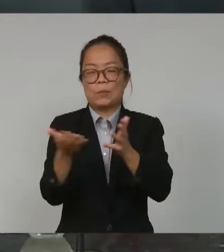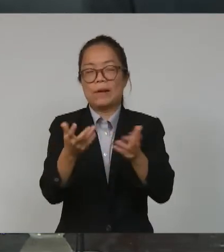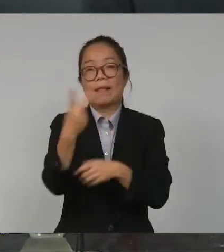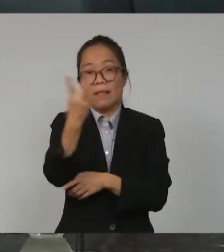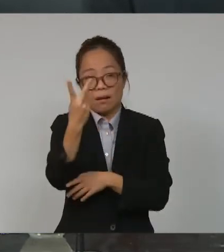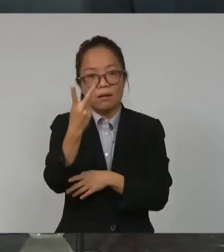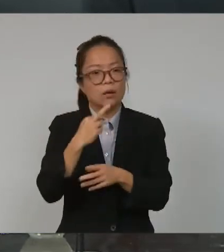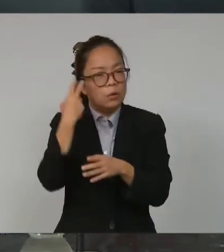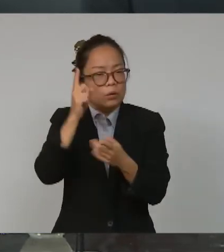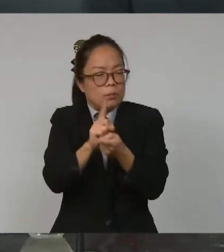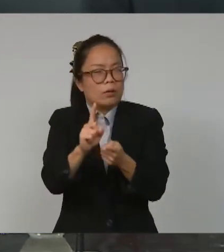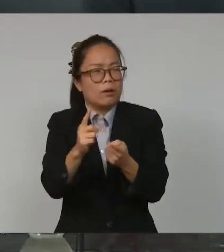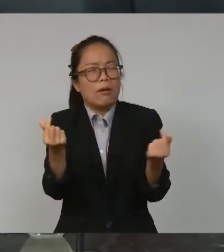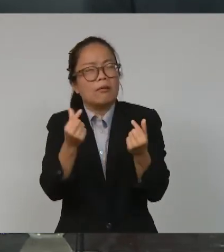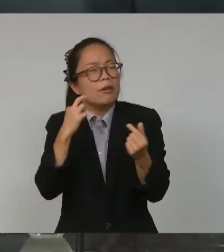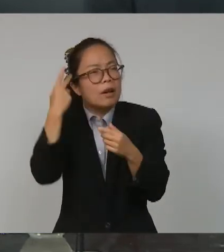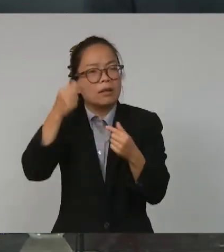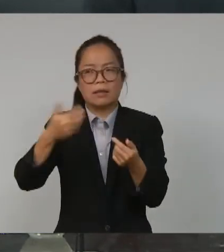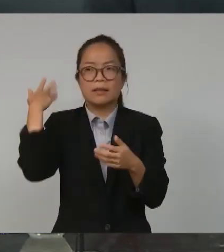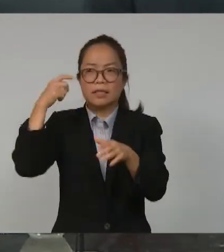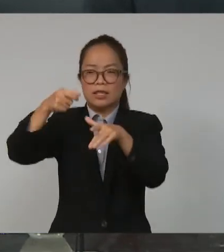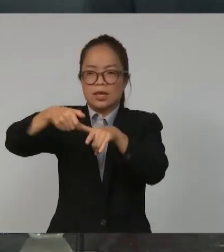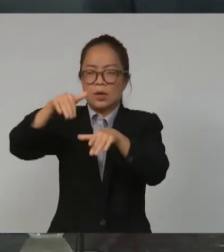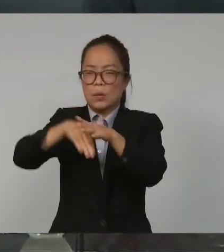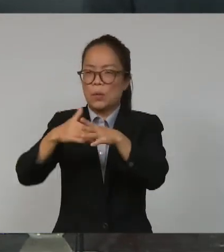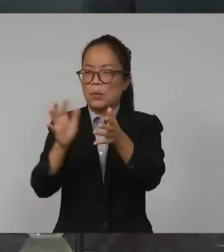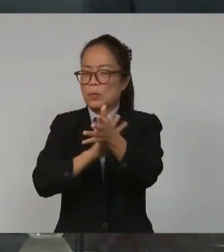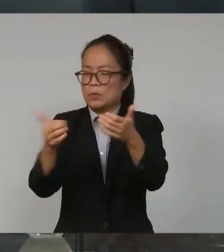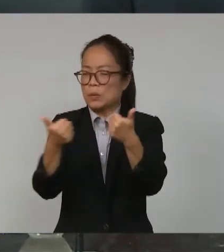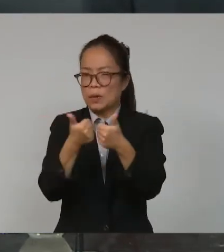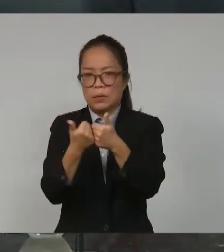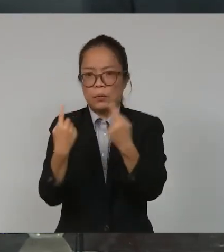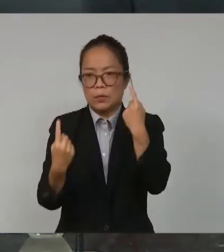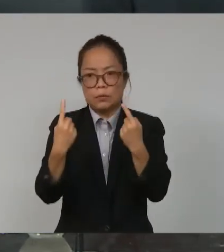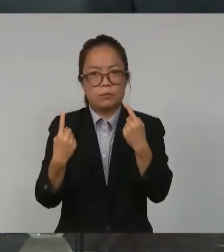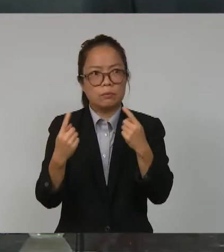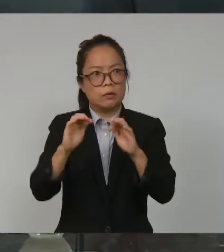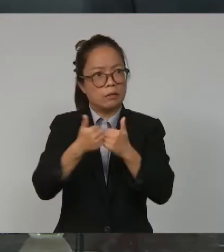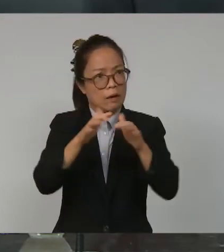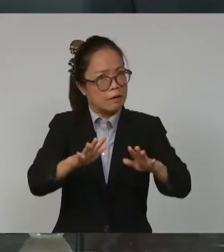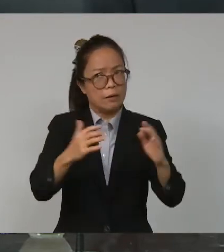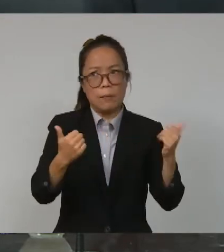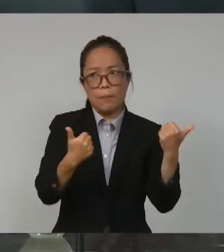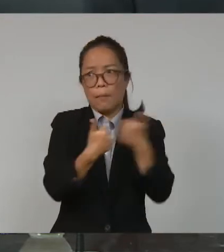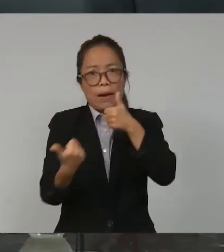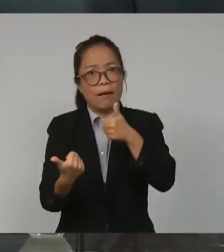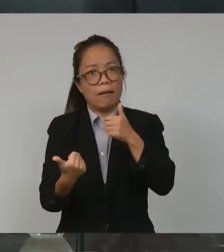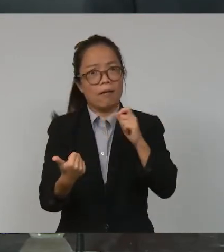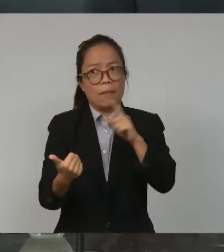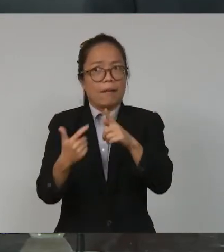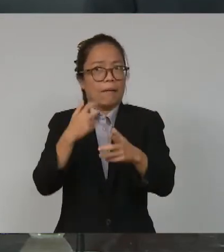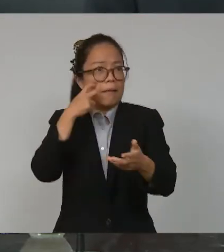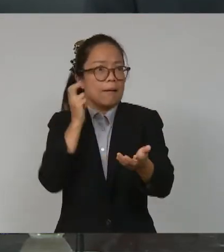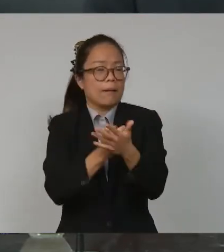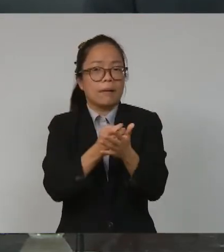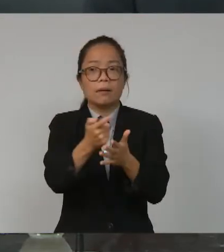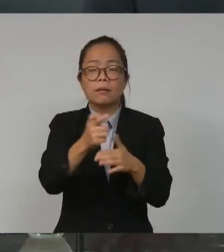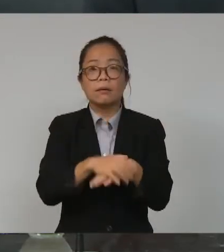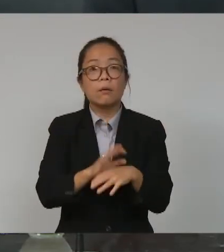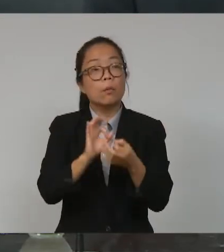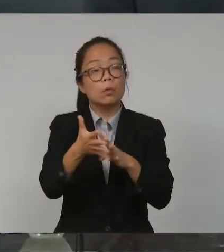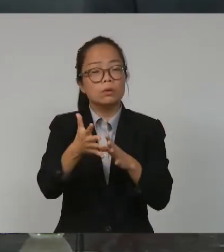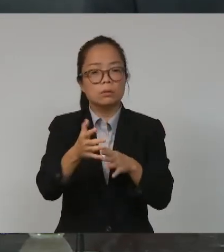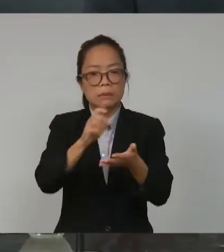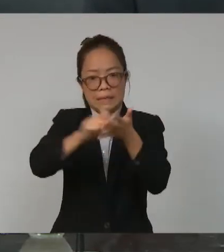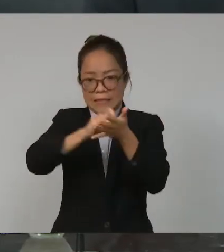类似的感觉，比以前的公投审议委员会好像有过之而无不及啊，就是在很明确的